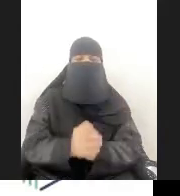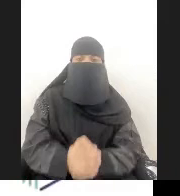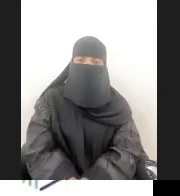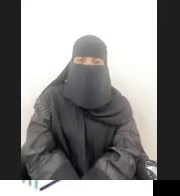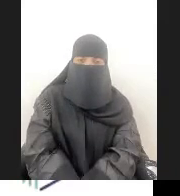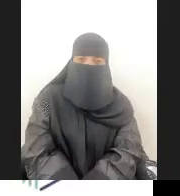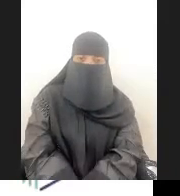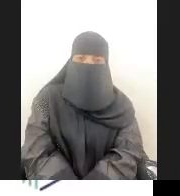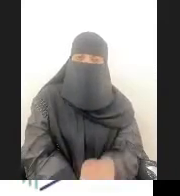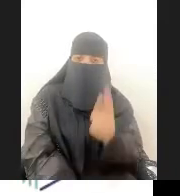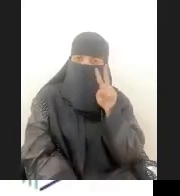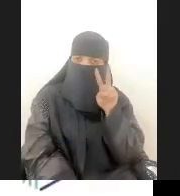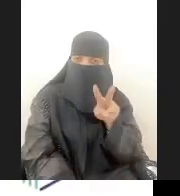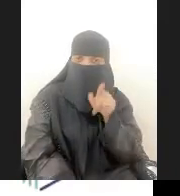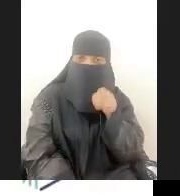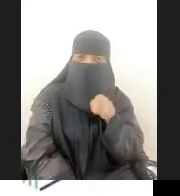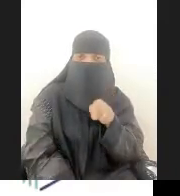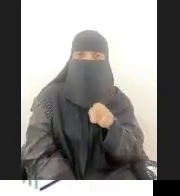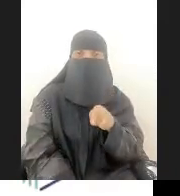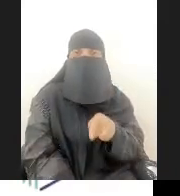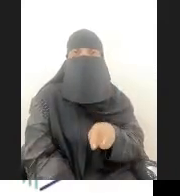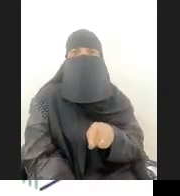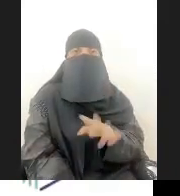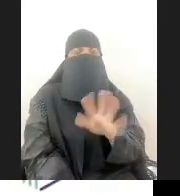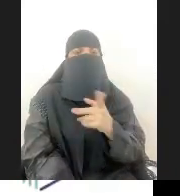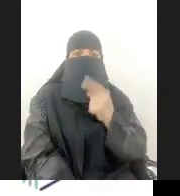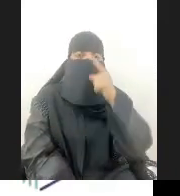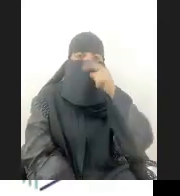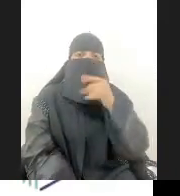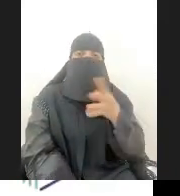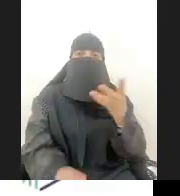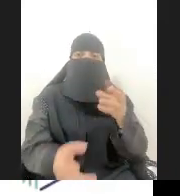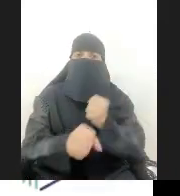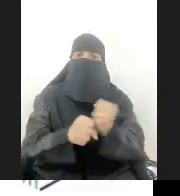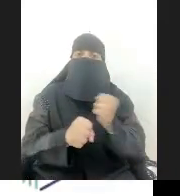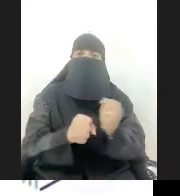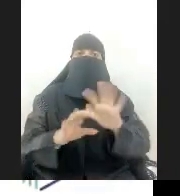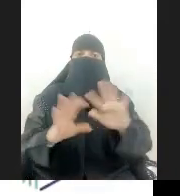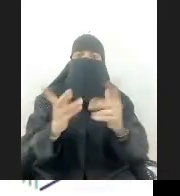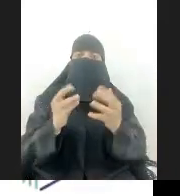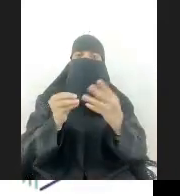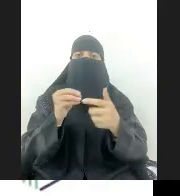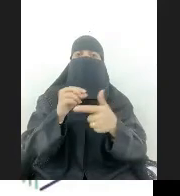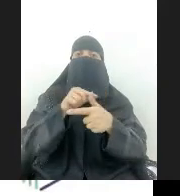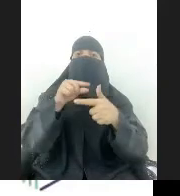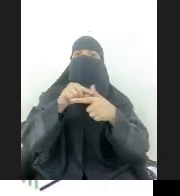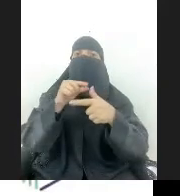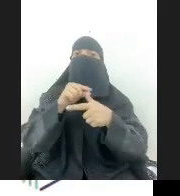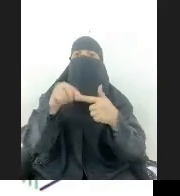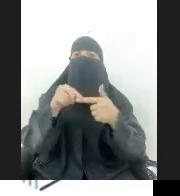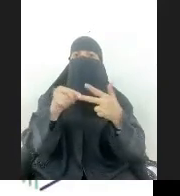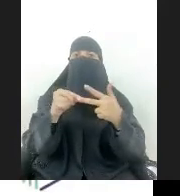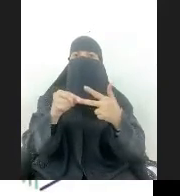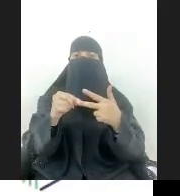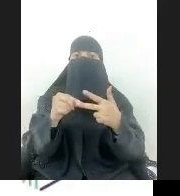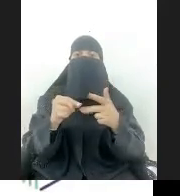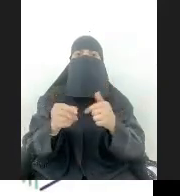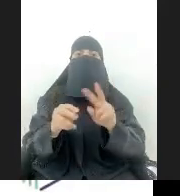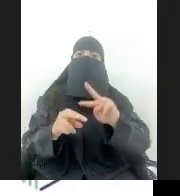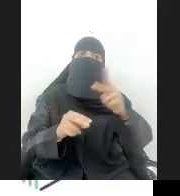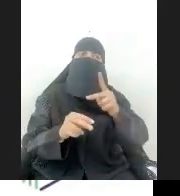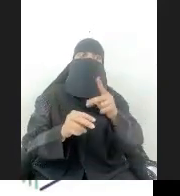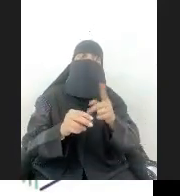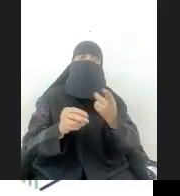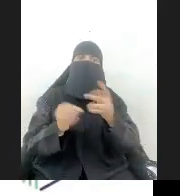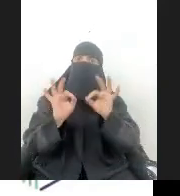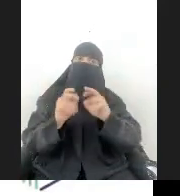ونرى كذلك ماذا يجب أن نعمل في كل مرحلة. يختلف عن النماذج الأخرى، نجد النماذج الأخرى يعني زي الأيدي